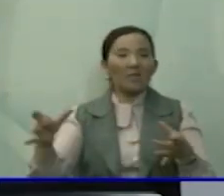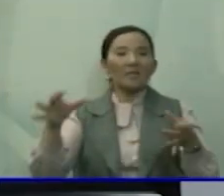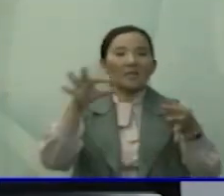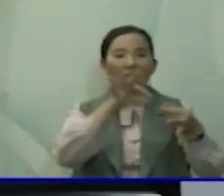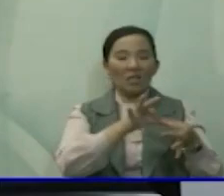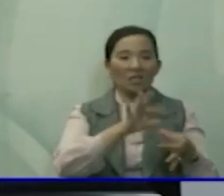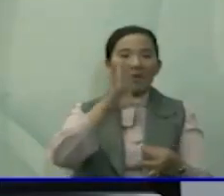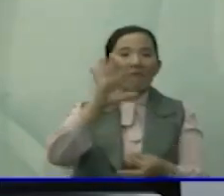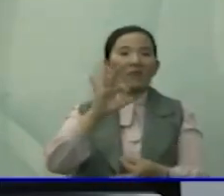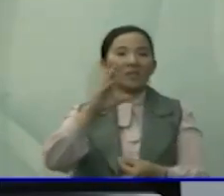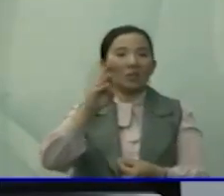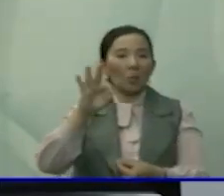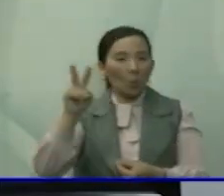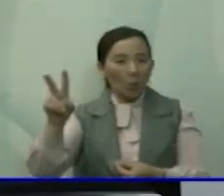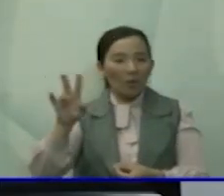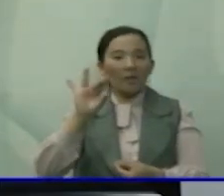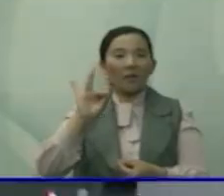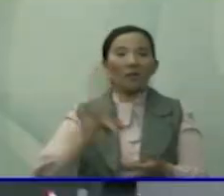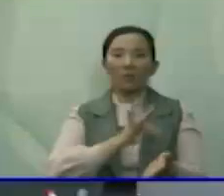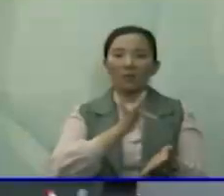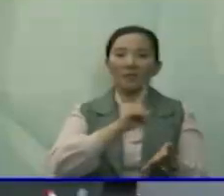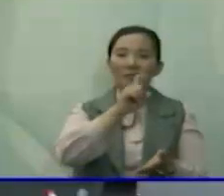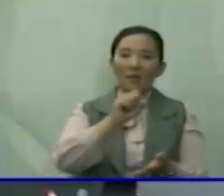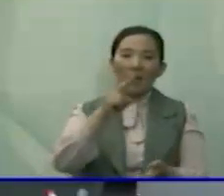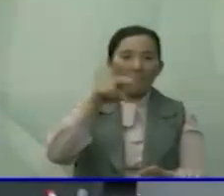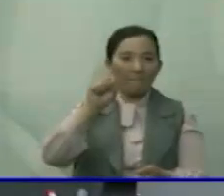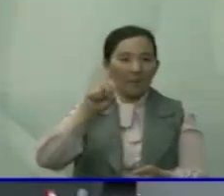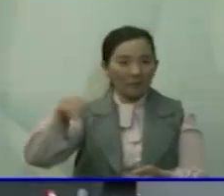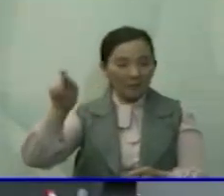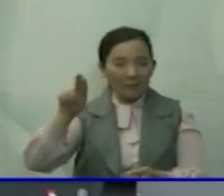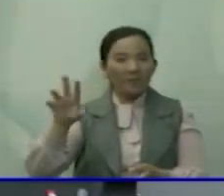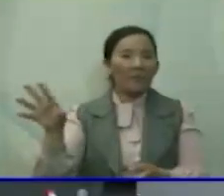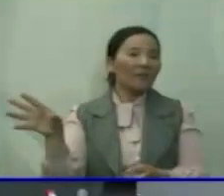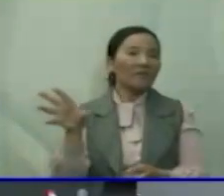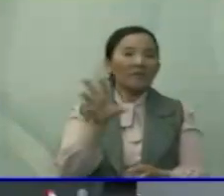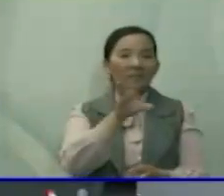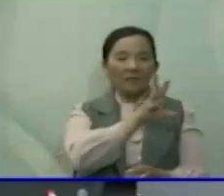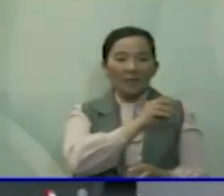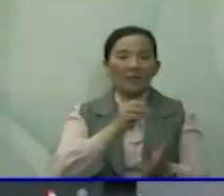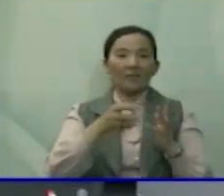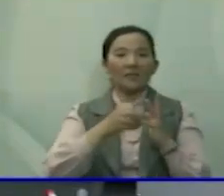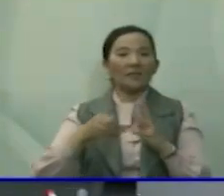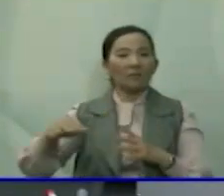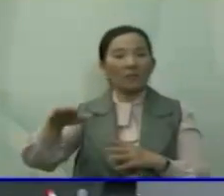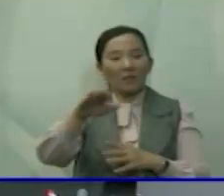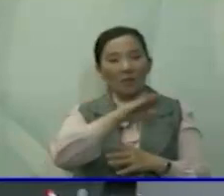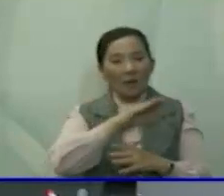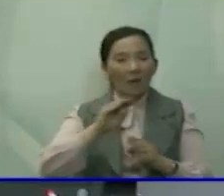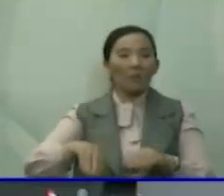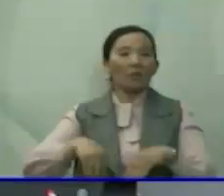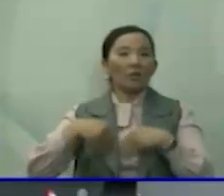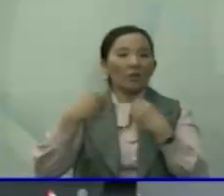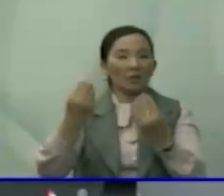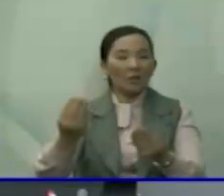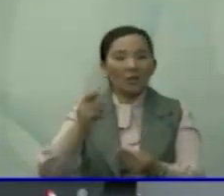восток и запад вся земля принадлежала императору